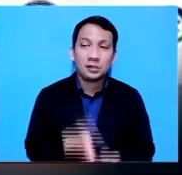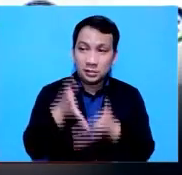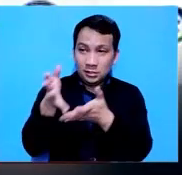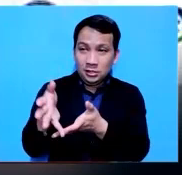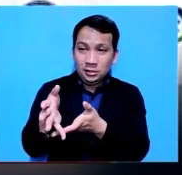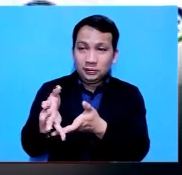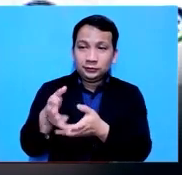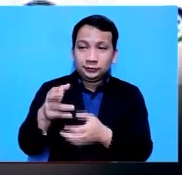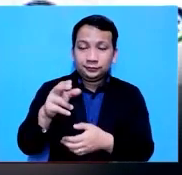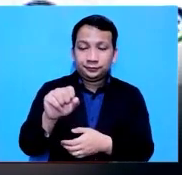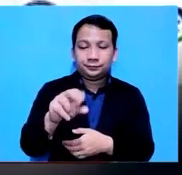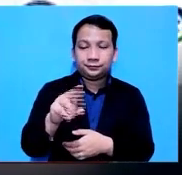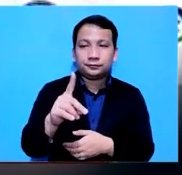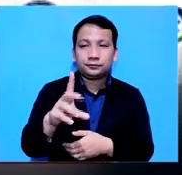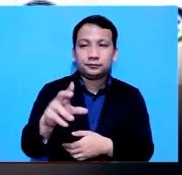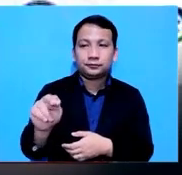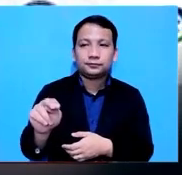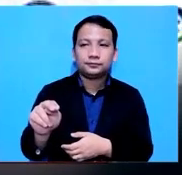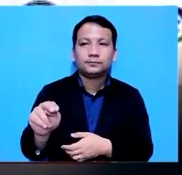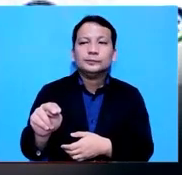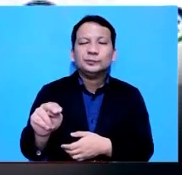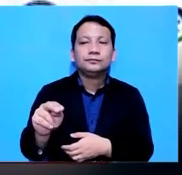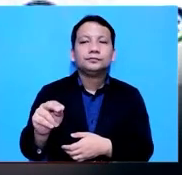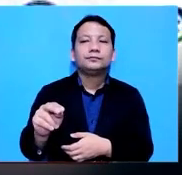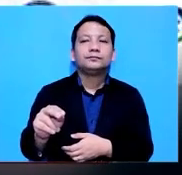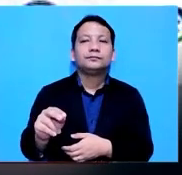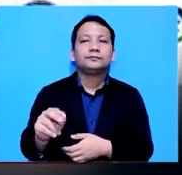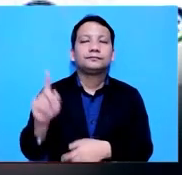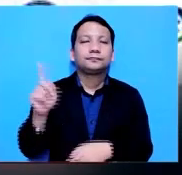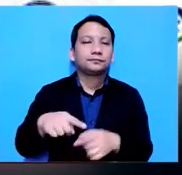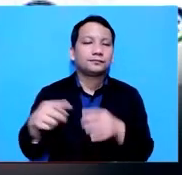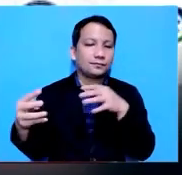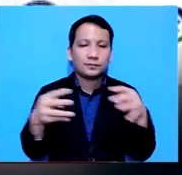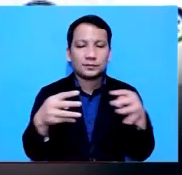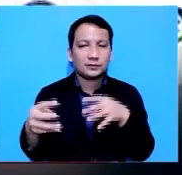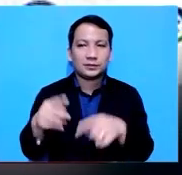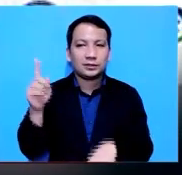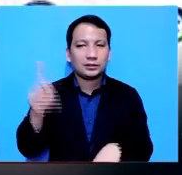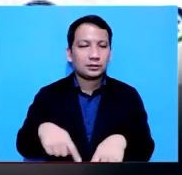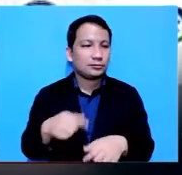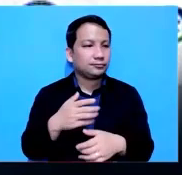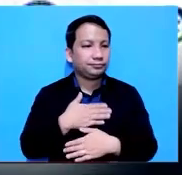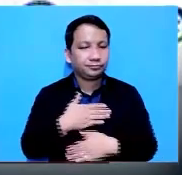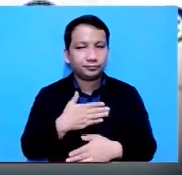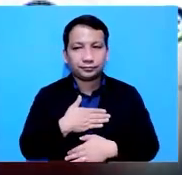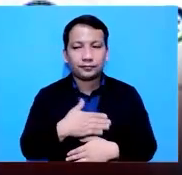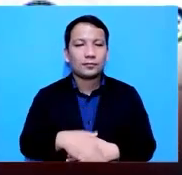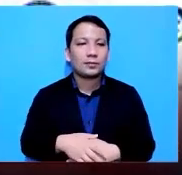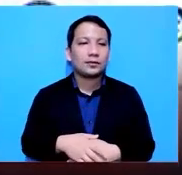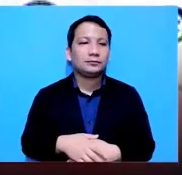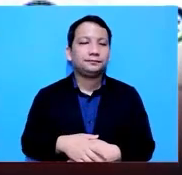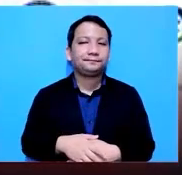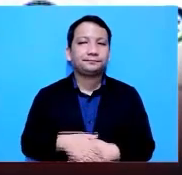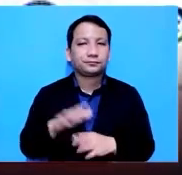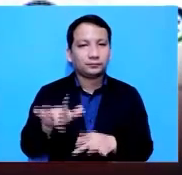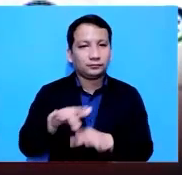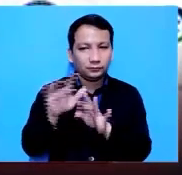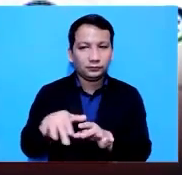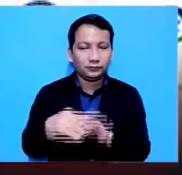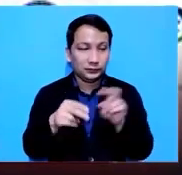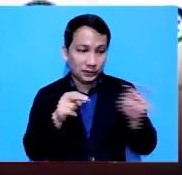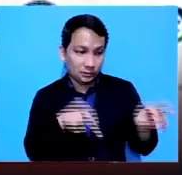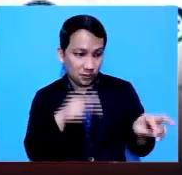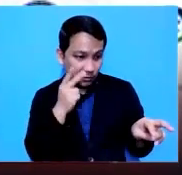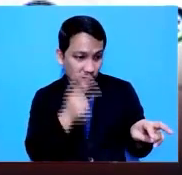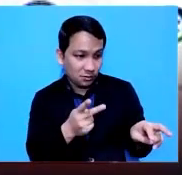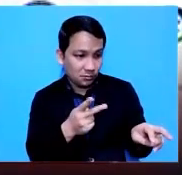Sudan, hindi ako magbobola sa inyo. Siyempre, gera to, kaya hindi sila masaya. Nakakaawa nga yung iba pag makita ko yung mga messages